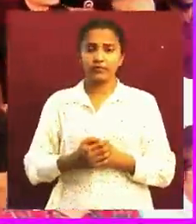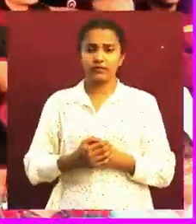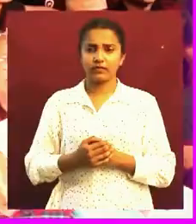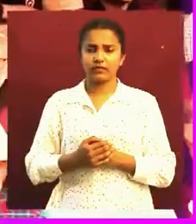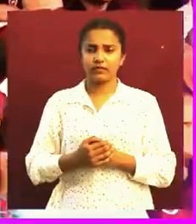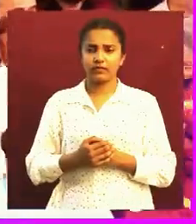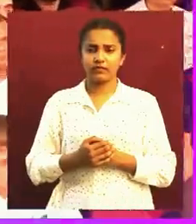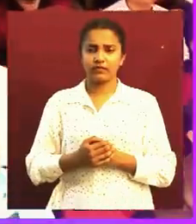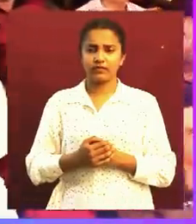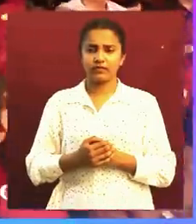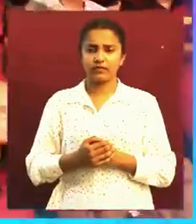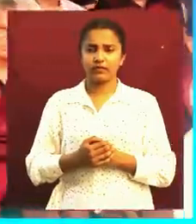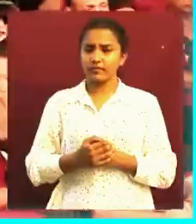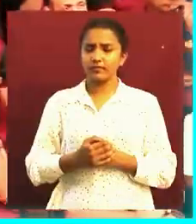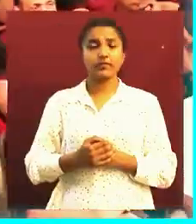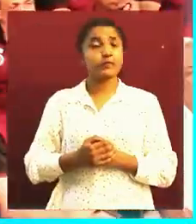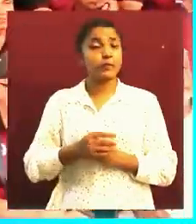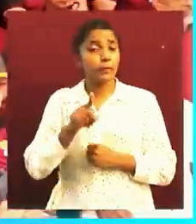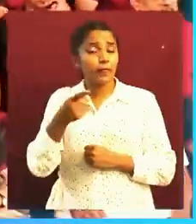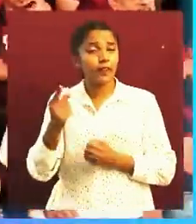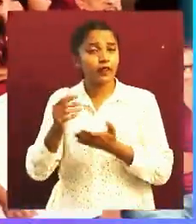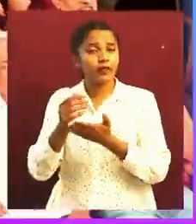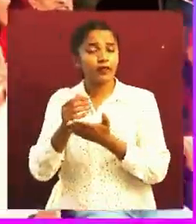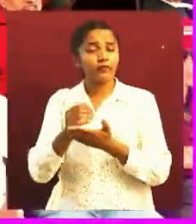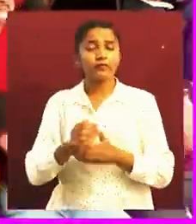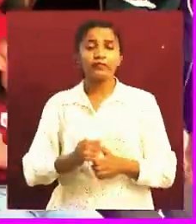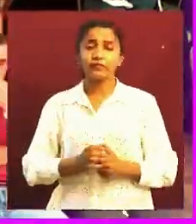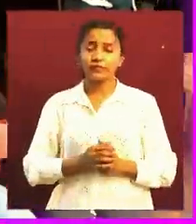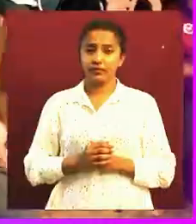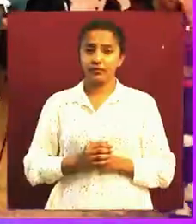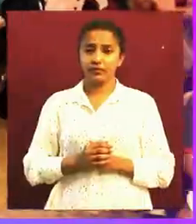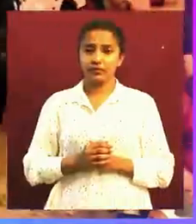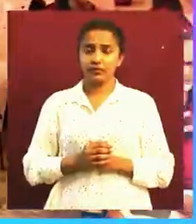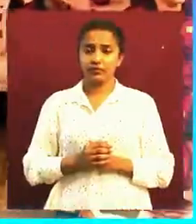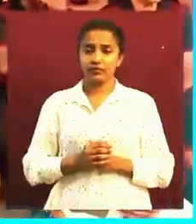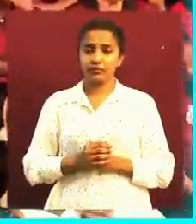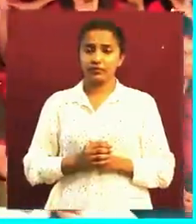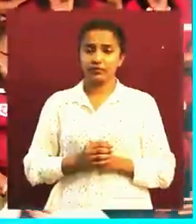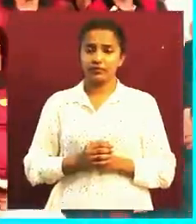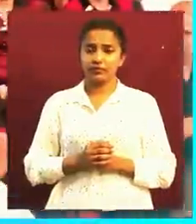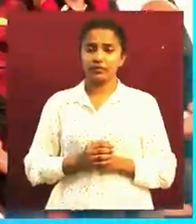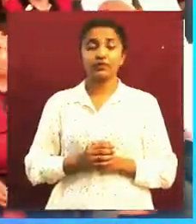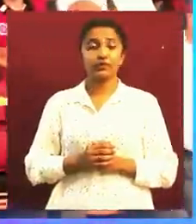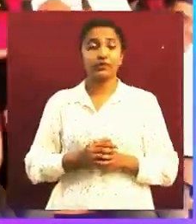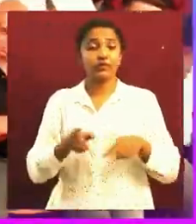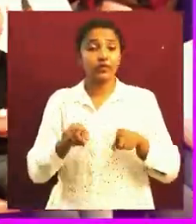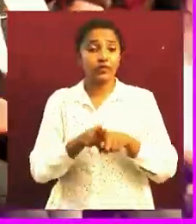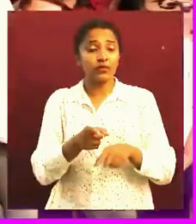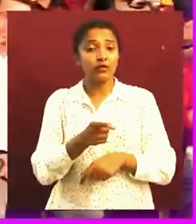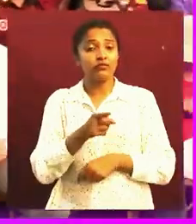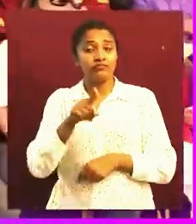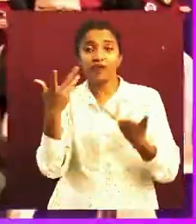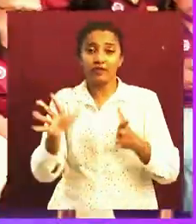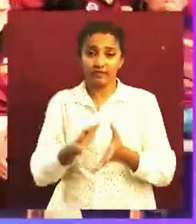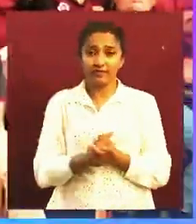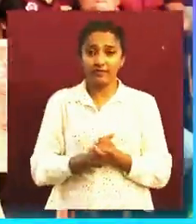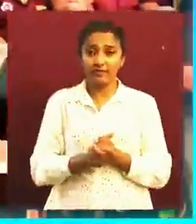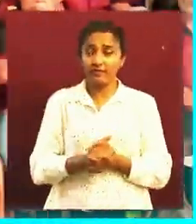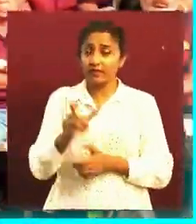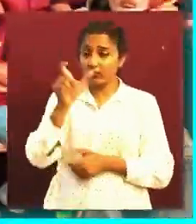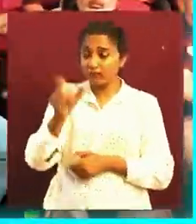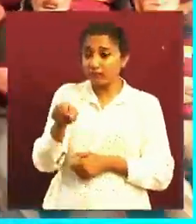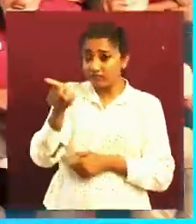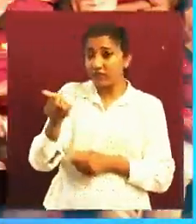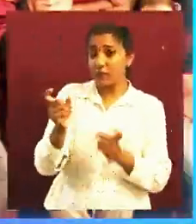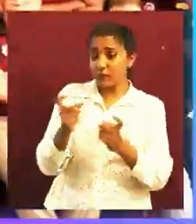බලනුගේ ආණ්ඩුව ජීවත් වෙන අපසෙට් එක විතරයි. අනිත ඔක්කොටම පීඩාව දෙක මේ බොරුව. ඒ කියන්නේ මොකද? සතුරා බයක පත්තලා තිබෙනවා. සතුරාගේ